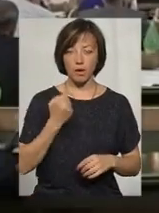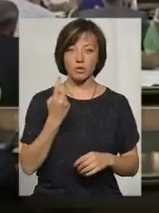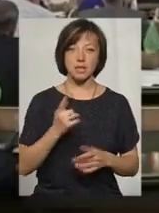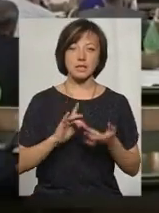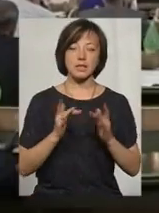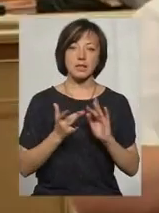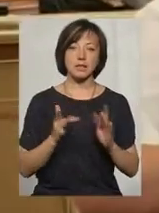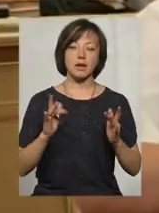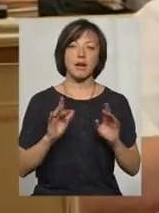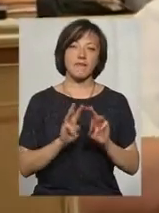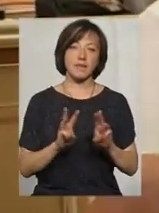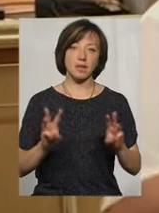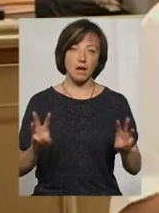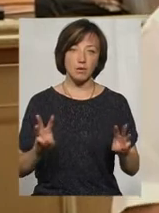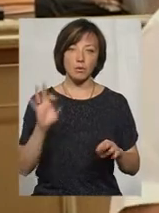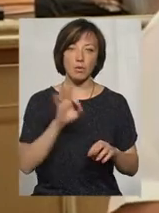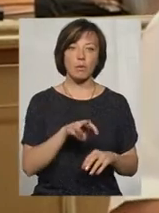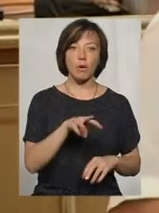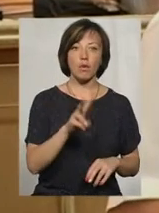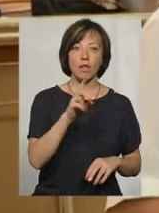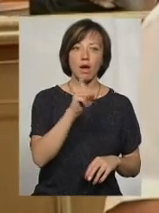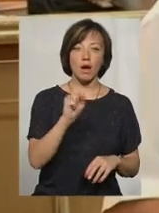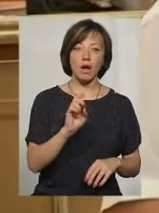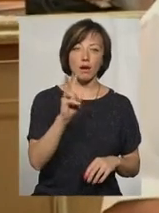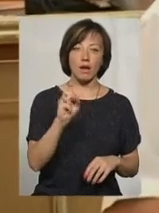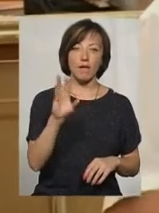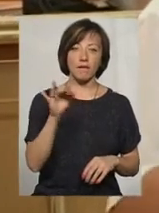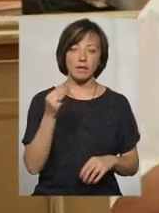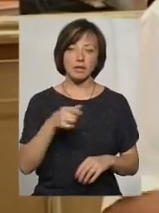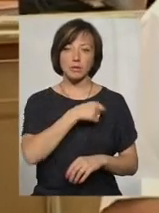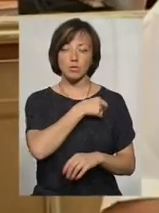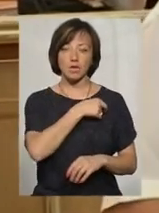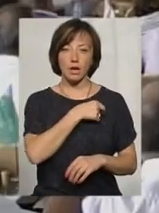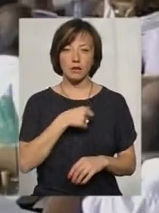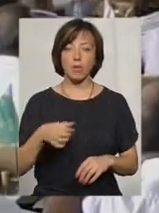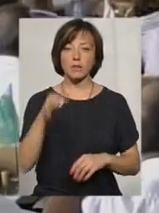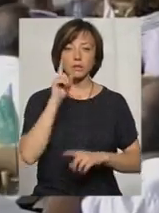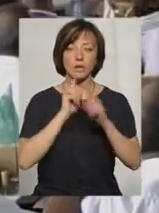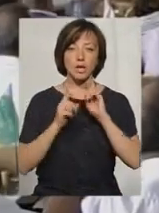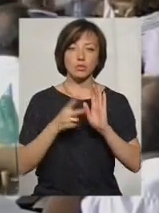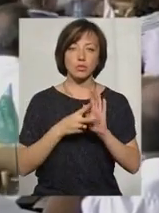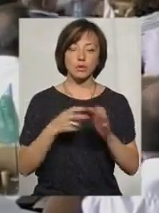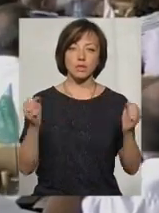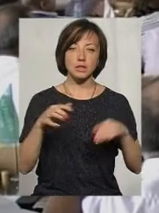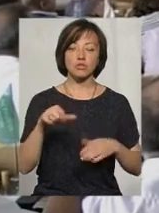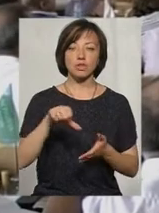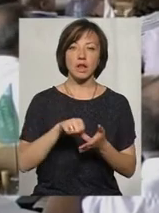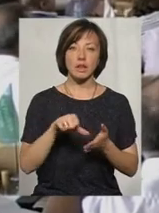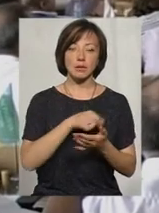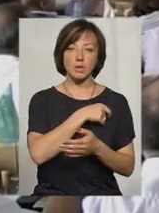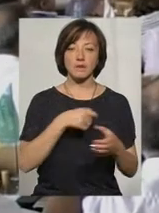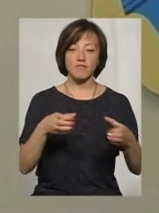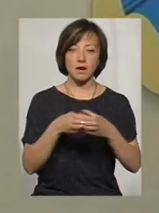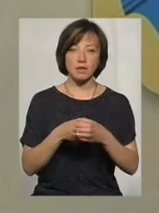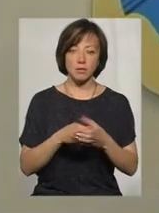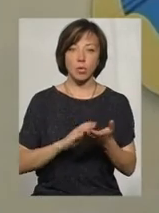з інтернет-видань, йдеться про Миколу Харкавого, депутата обласної ради 7-го скликання, члена депутатської фракції політичної